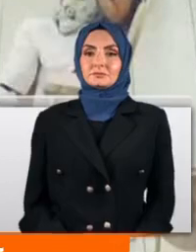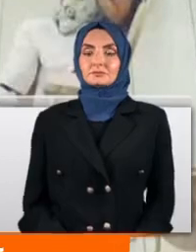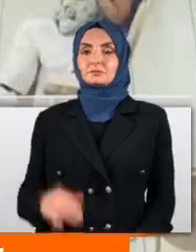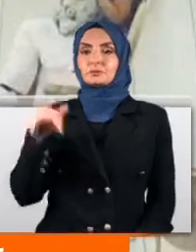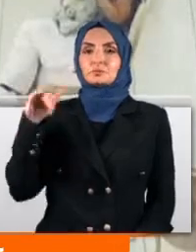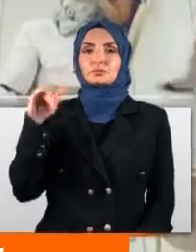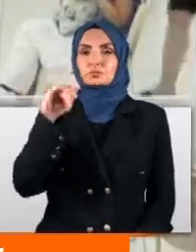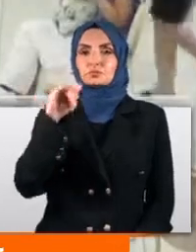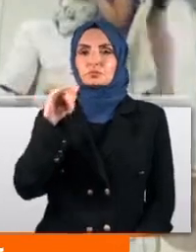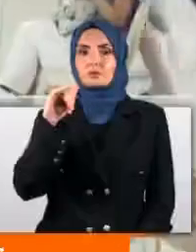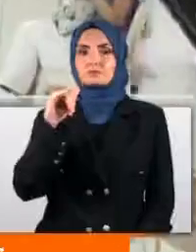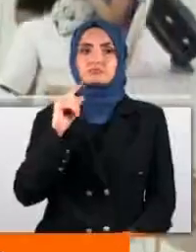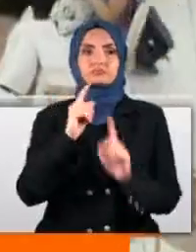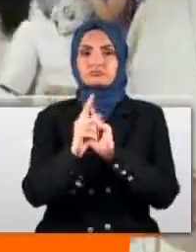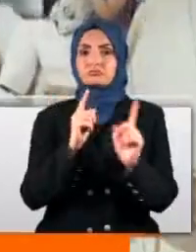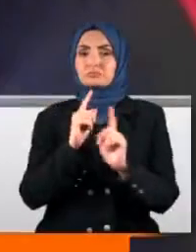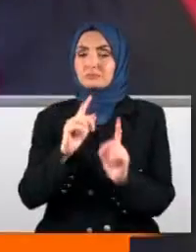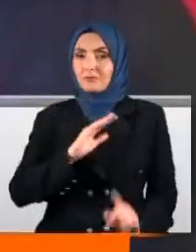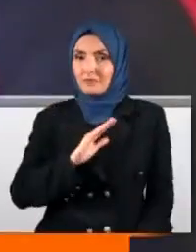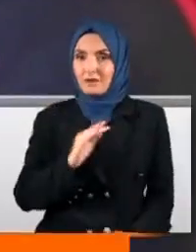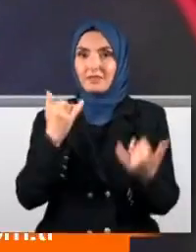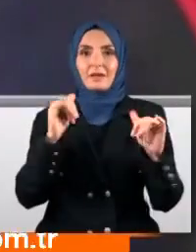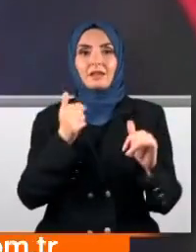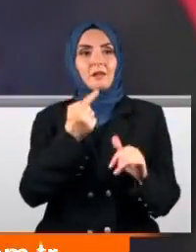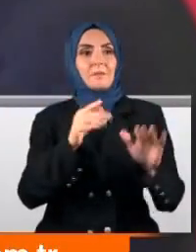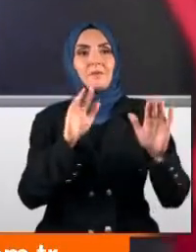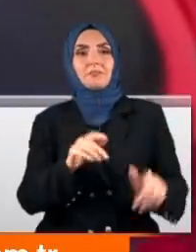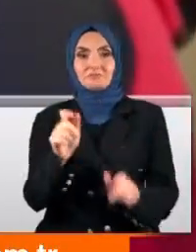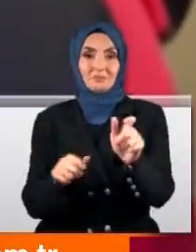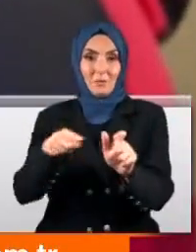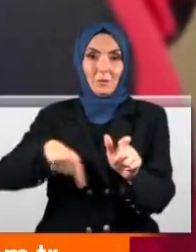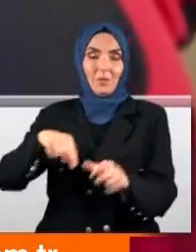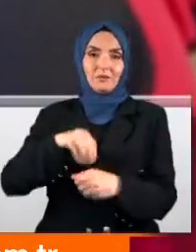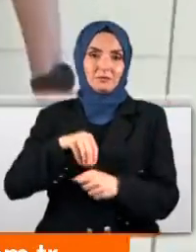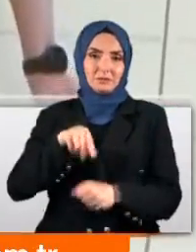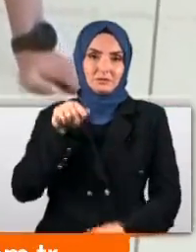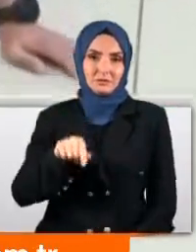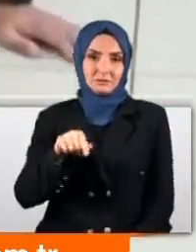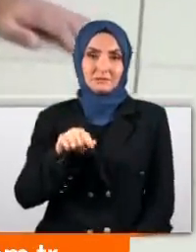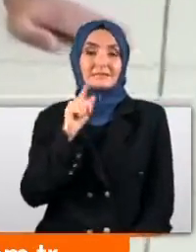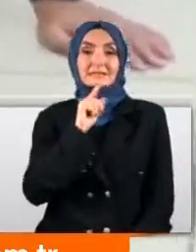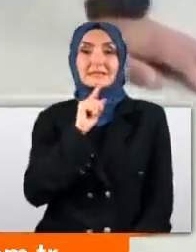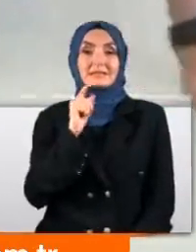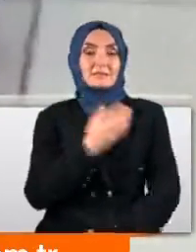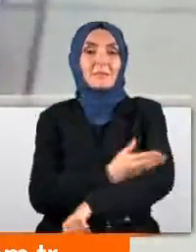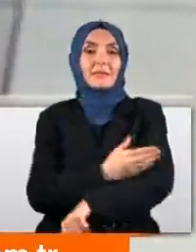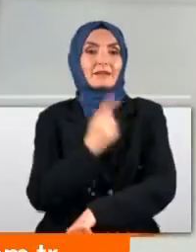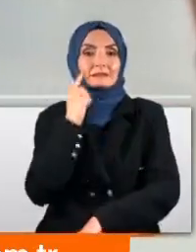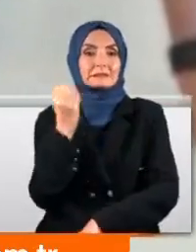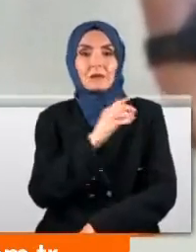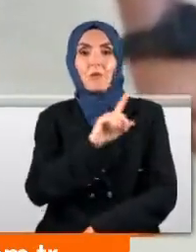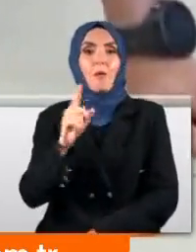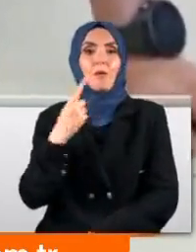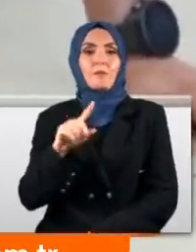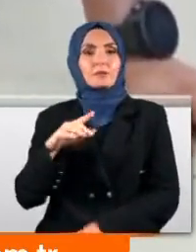Uçakların biri iniyor, biri kalkıyor tatilini yarıda kesenler için. Tahliye edilen İngiliz sayısı bile 10 bini aştı.